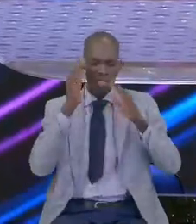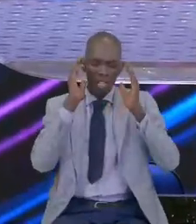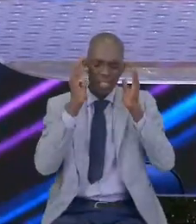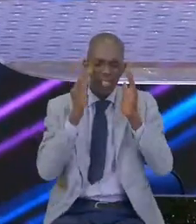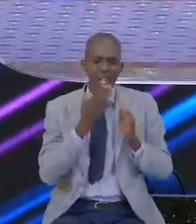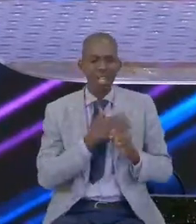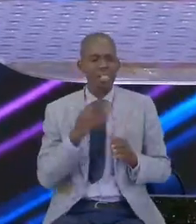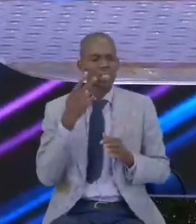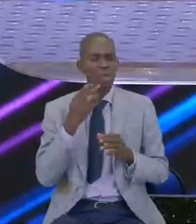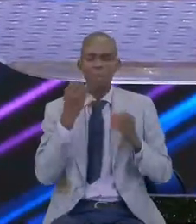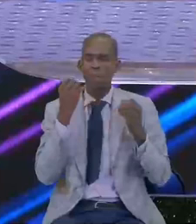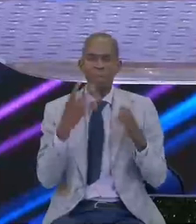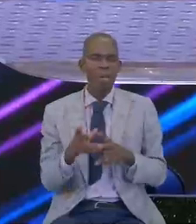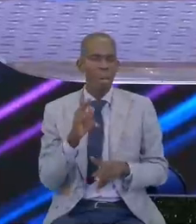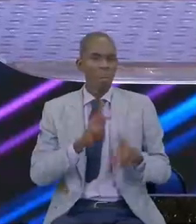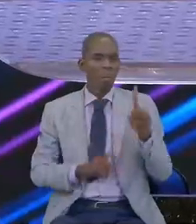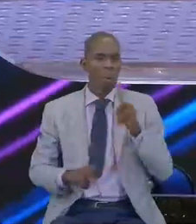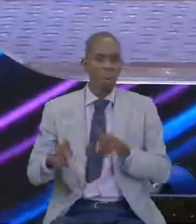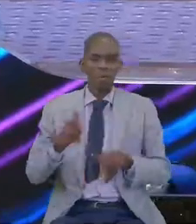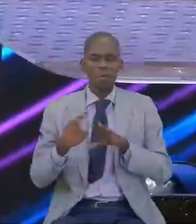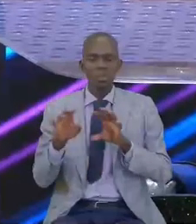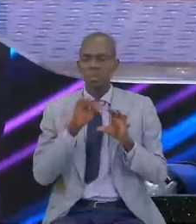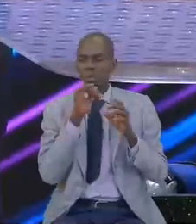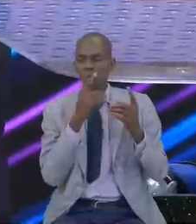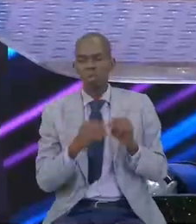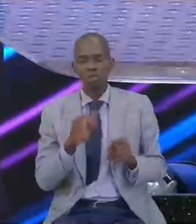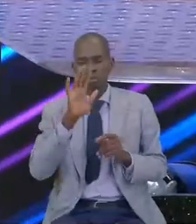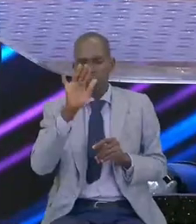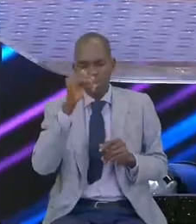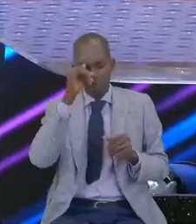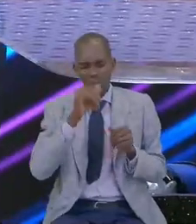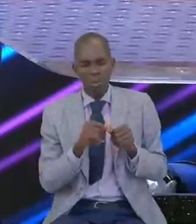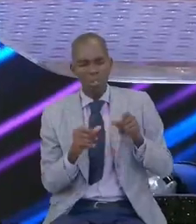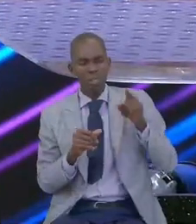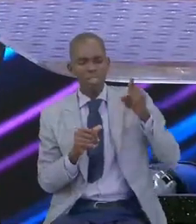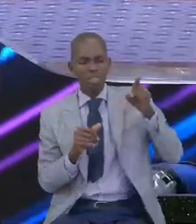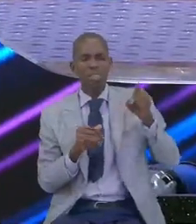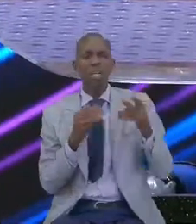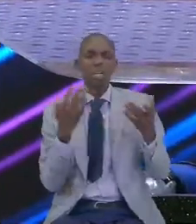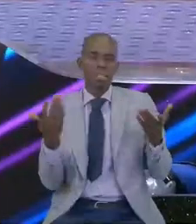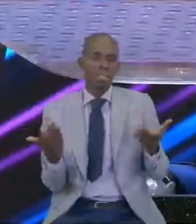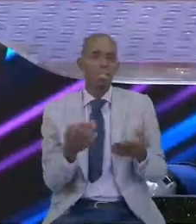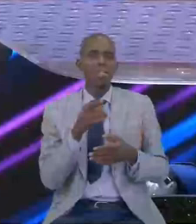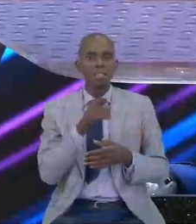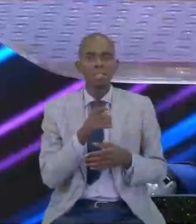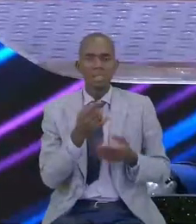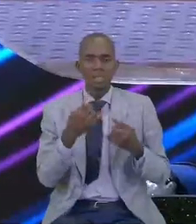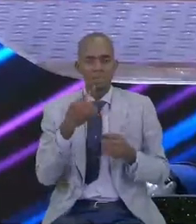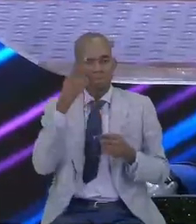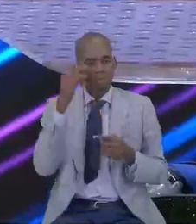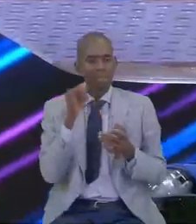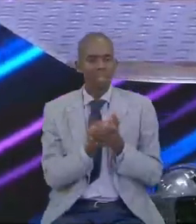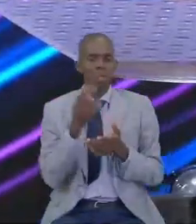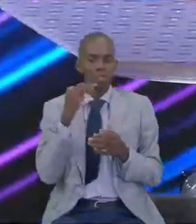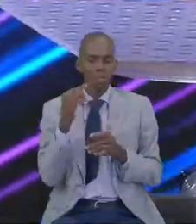plusieurs, c'est comme ils ne sont pas venus. L'autre jour là, le message là, oh, le fondement sûr, ce n'était pas